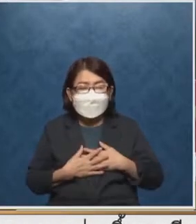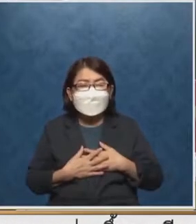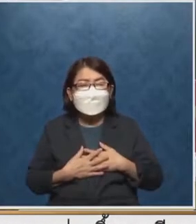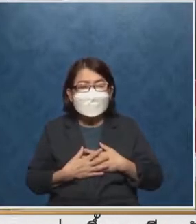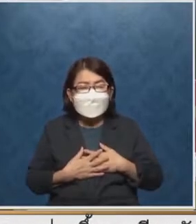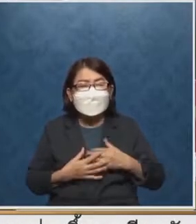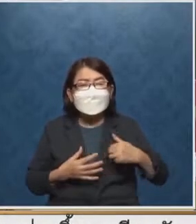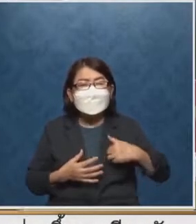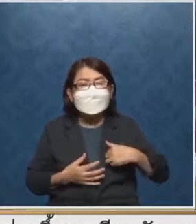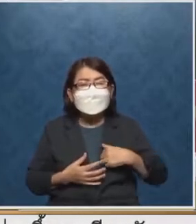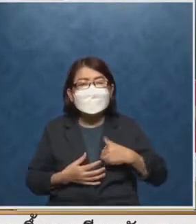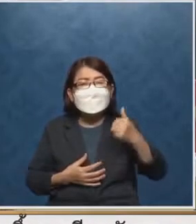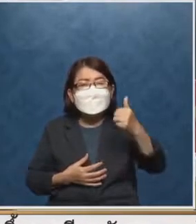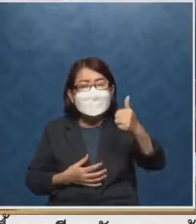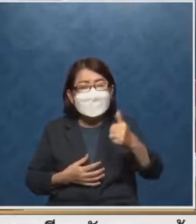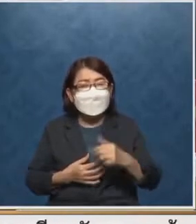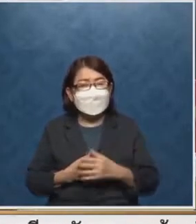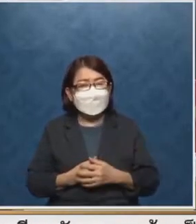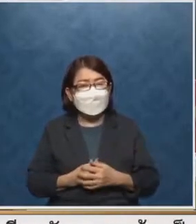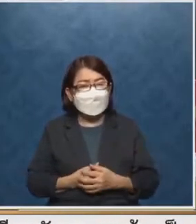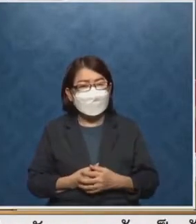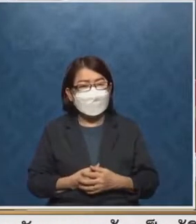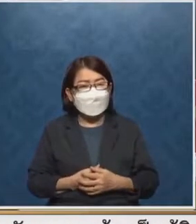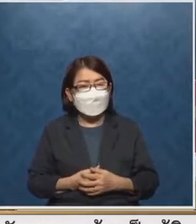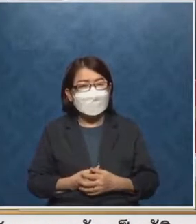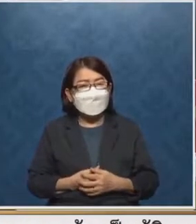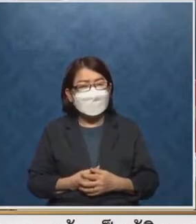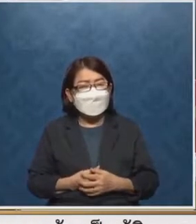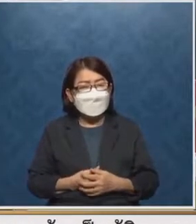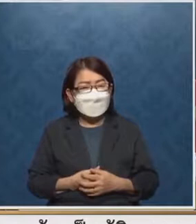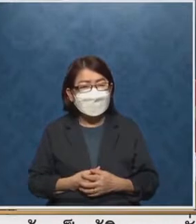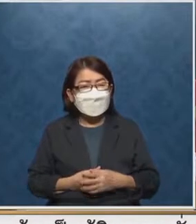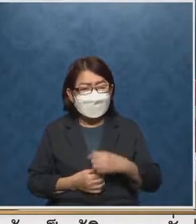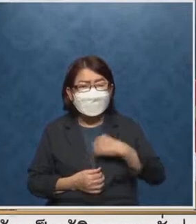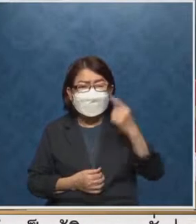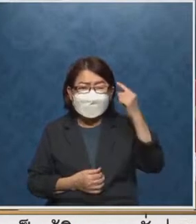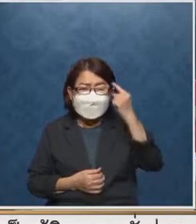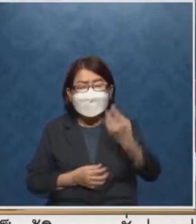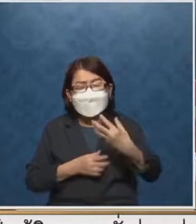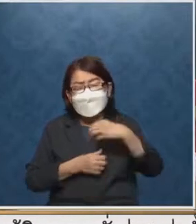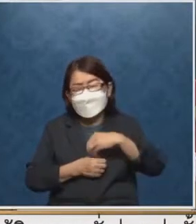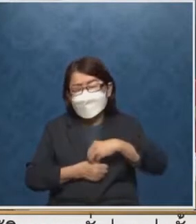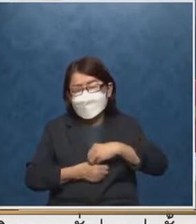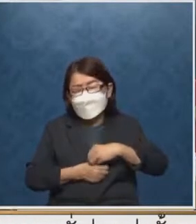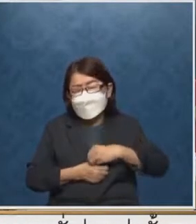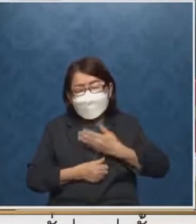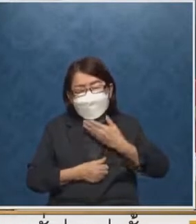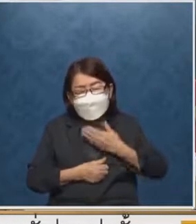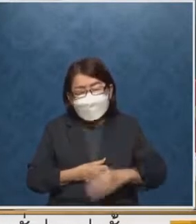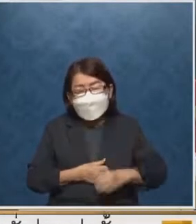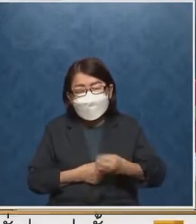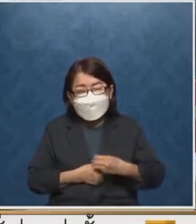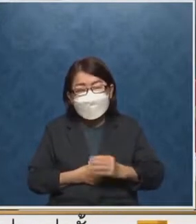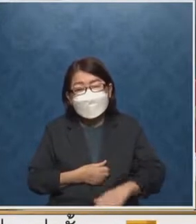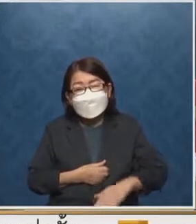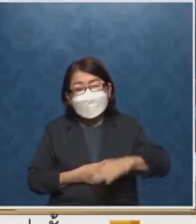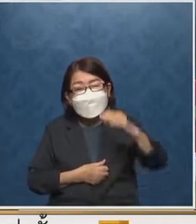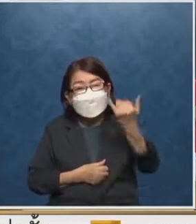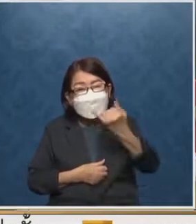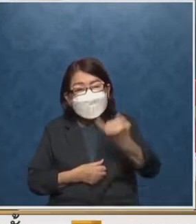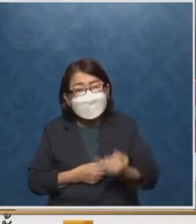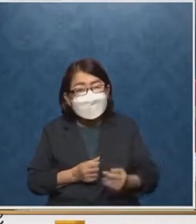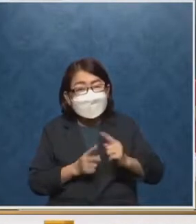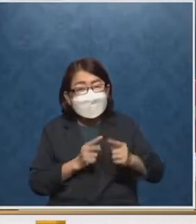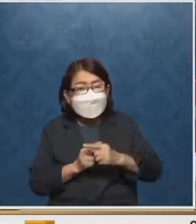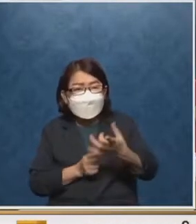ตากรุณาผมว่ามันจะเป็นเกราะป้องกันได้ดีกว่าที่ท่านจะไปทำในเชิงดิเฟนซี